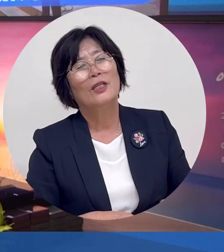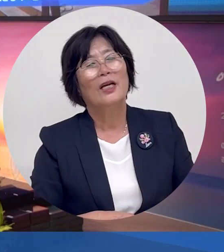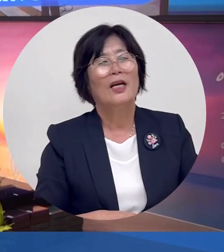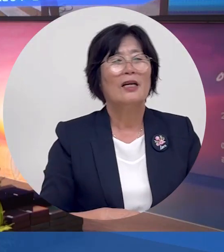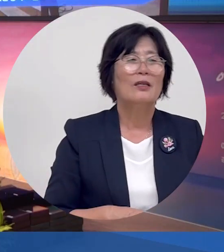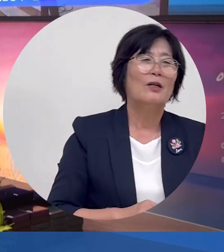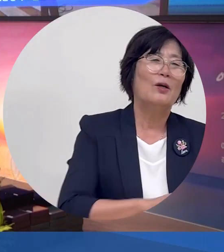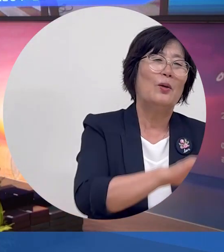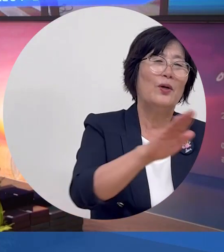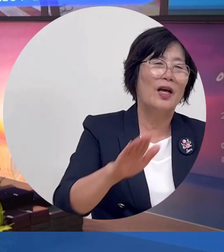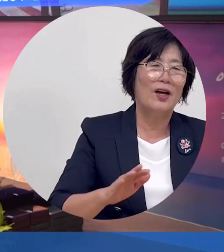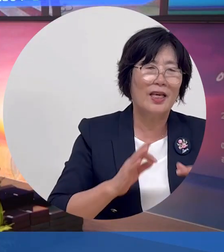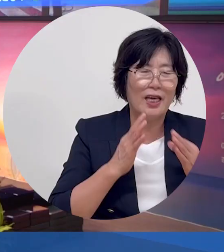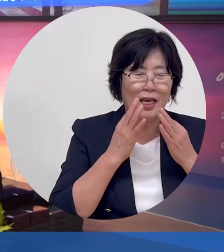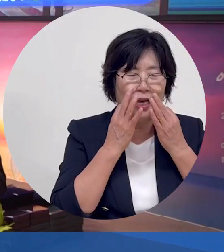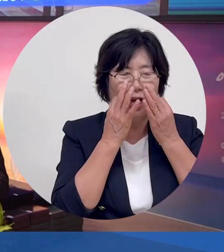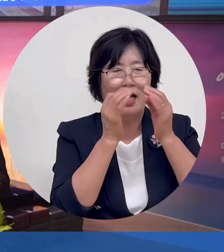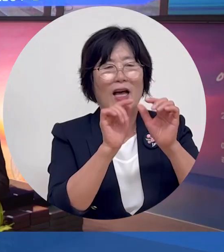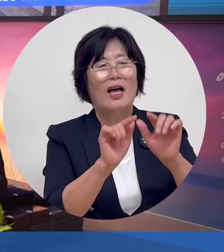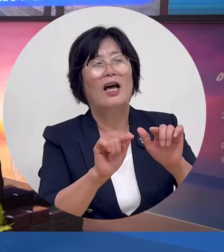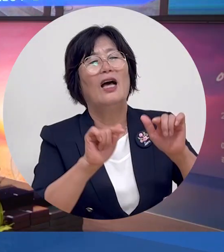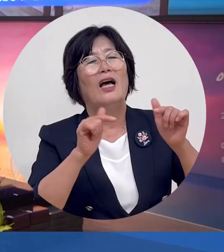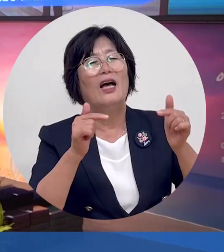우리의 노력이